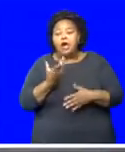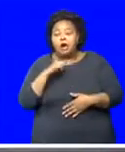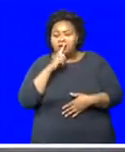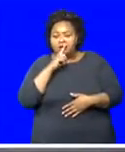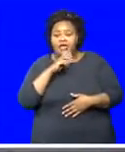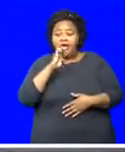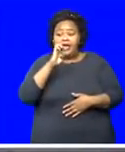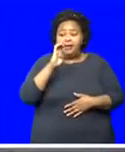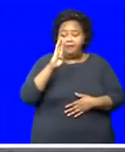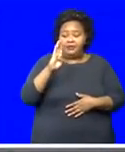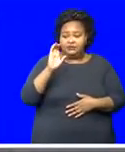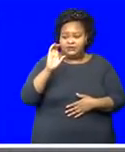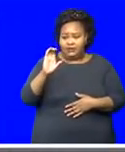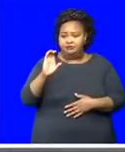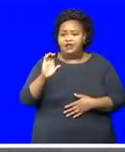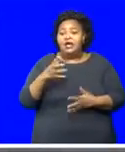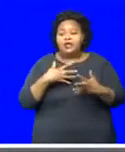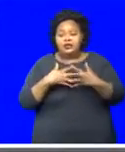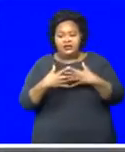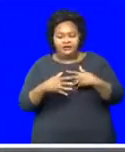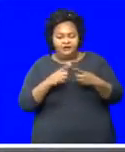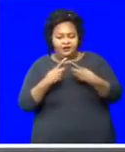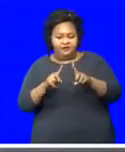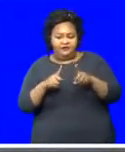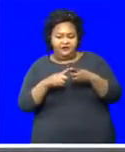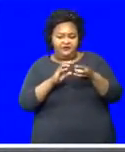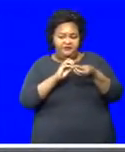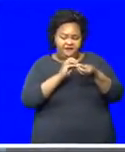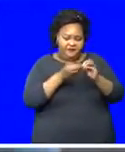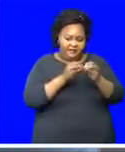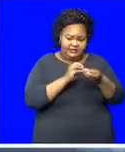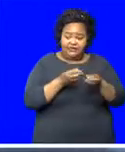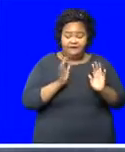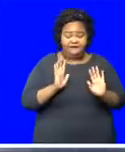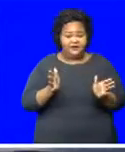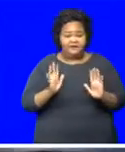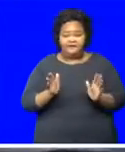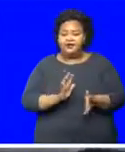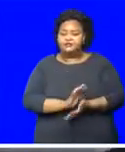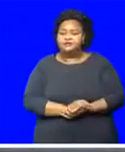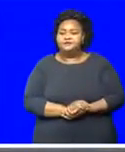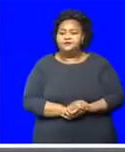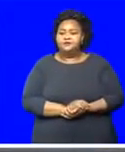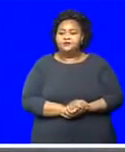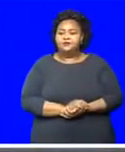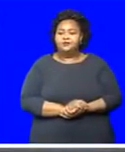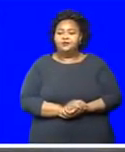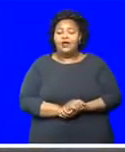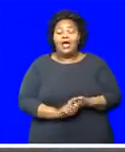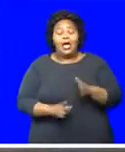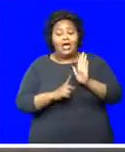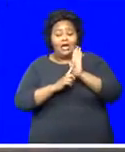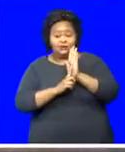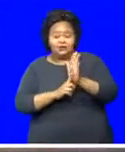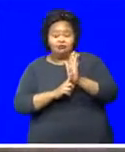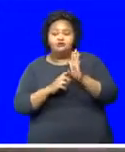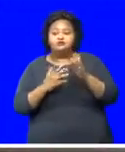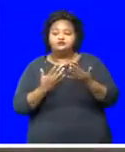to make sure that the level ground is actually created for example opening of polling stations